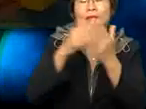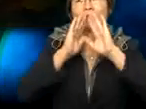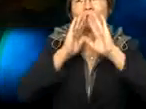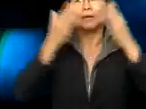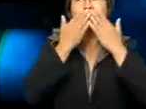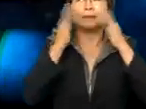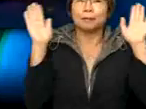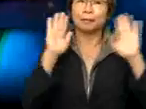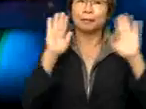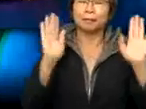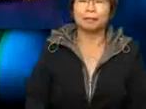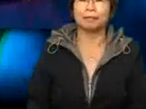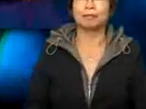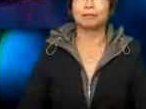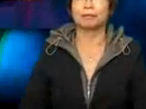Bye!